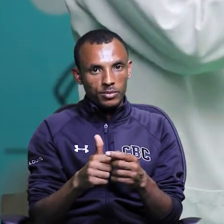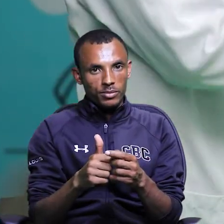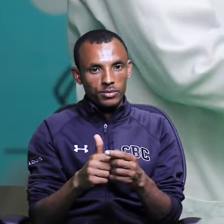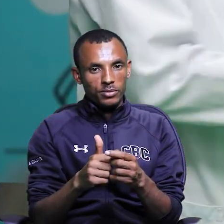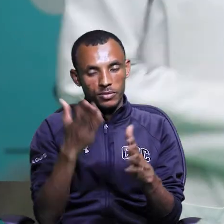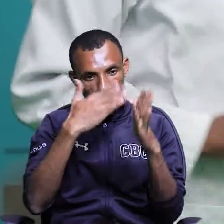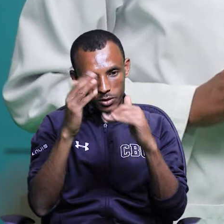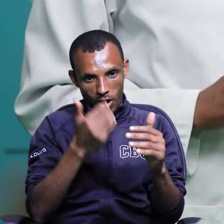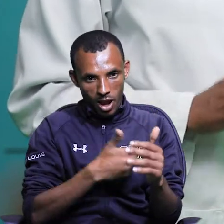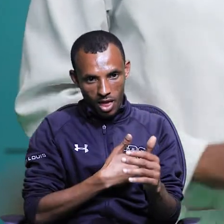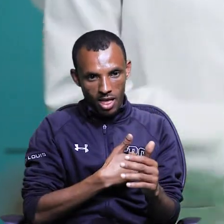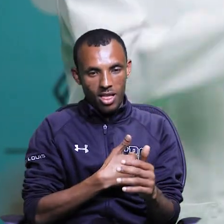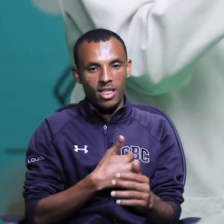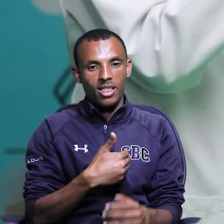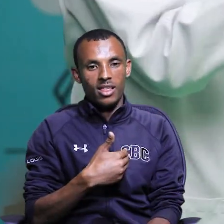ችግሩ አለ።